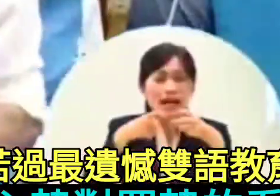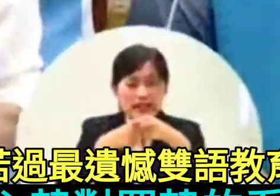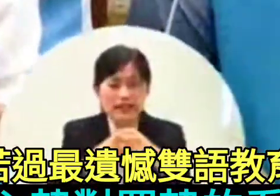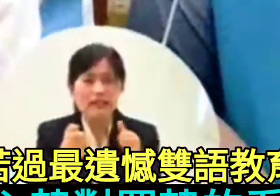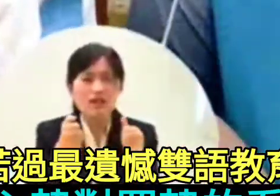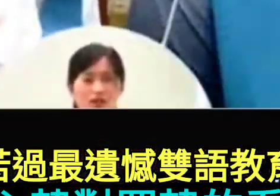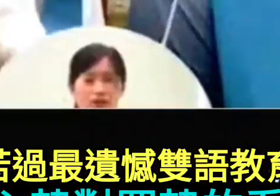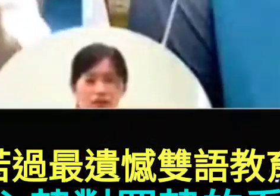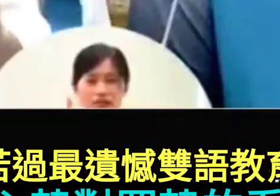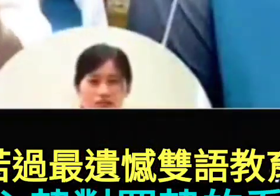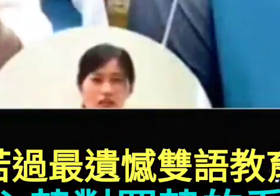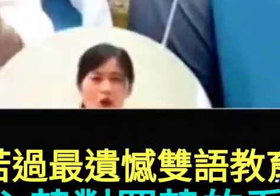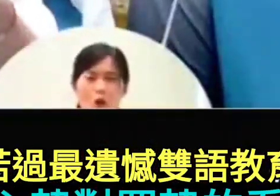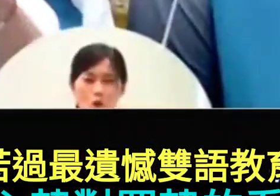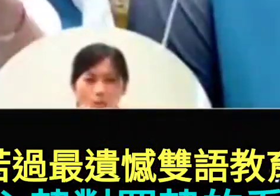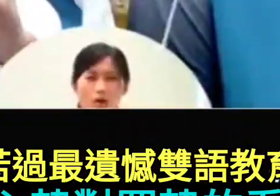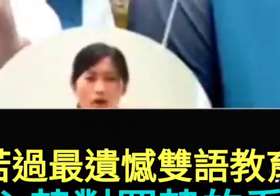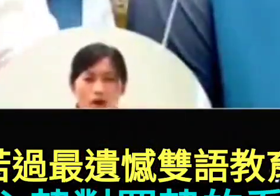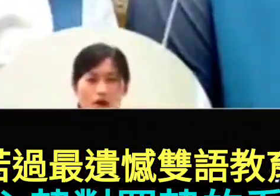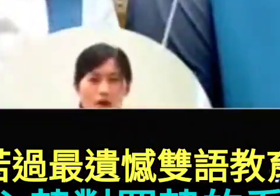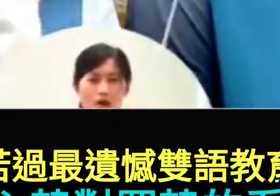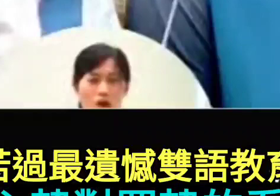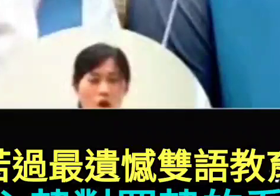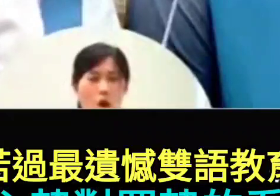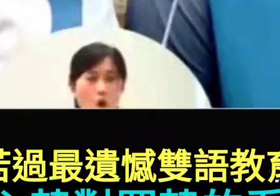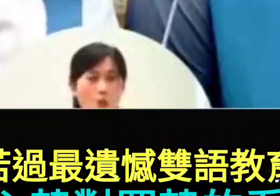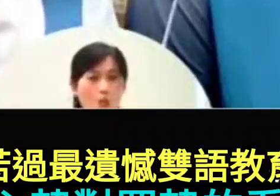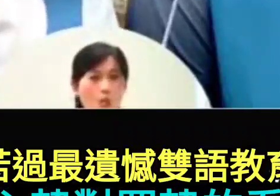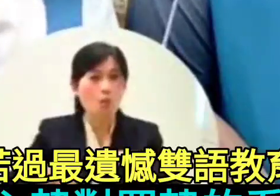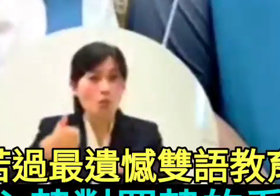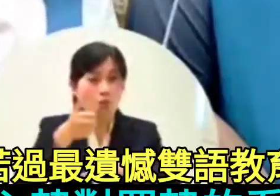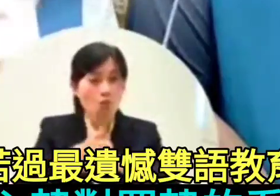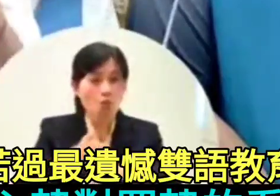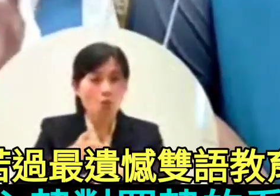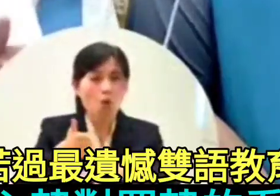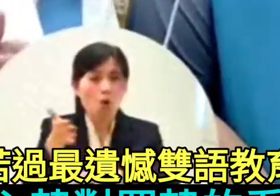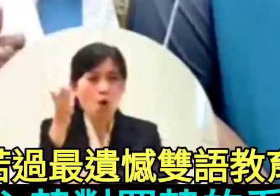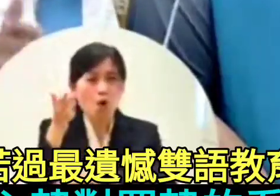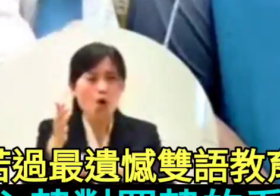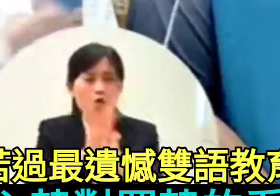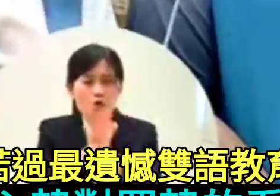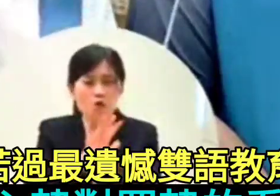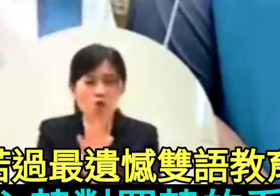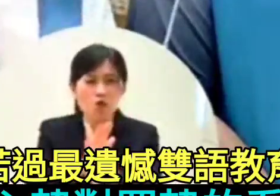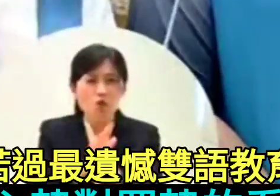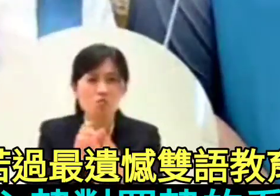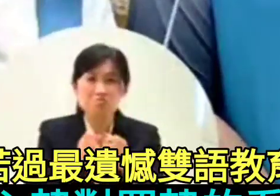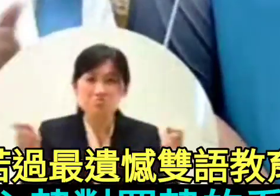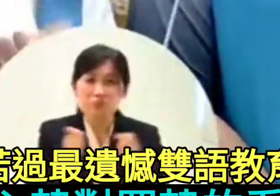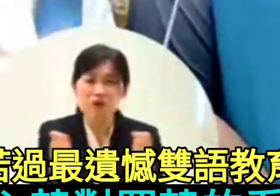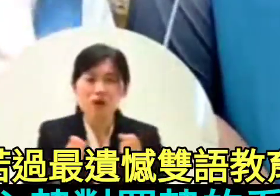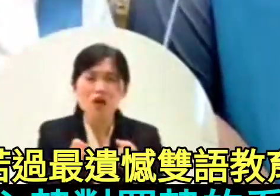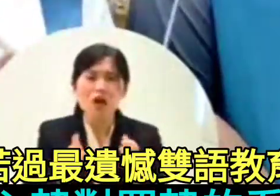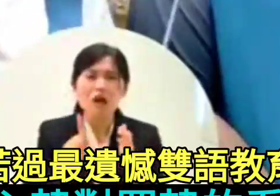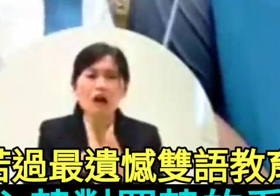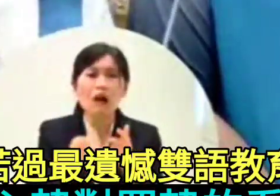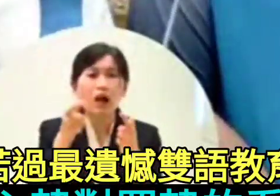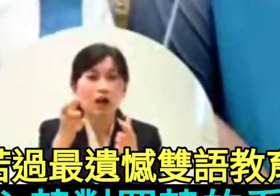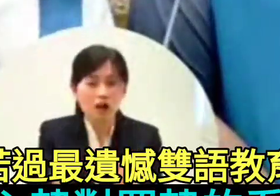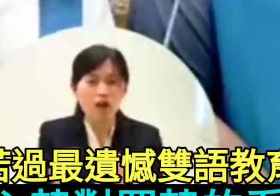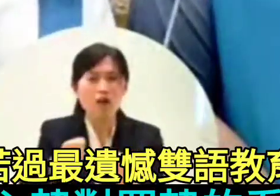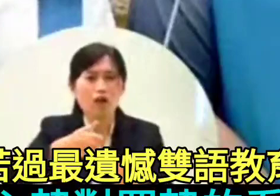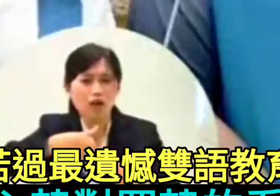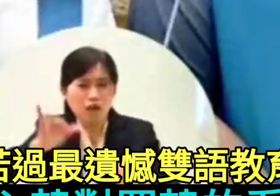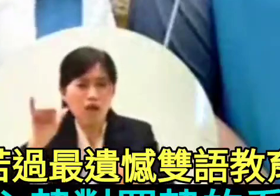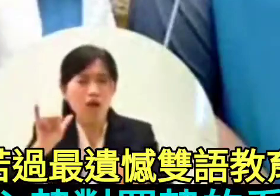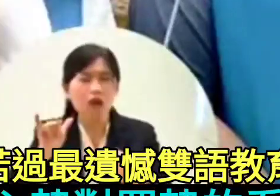句话：当官在政府部门服务能服务多久？时间到了就要走，重点离开的时候留下什